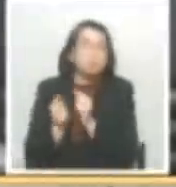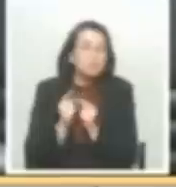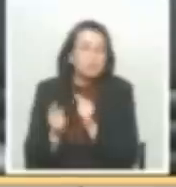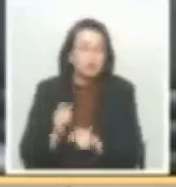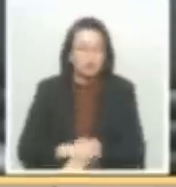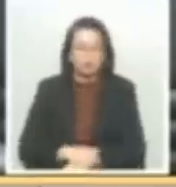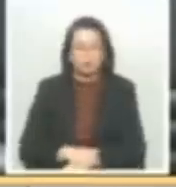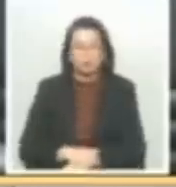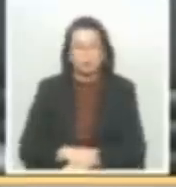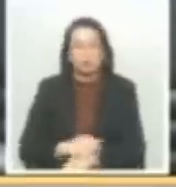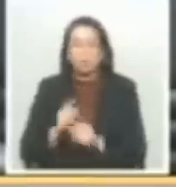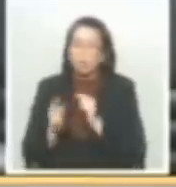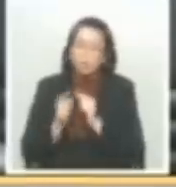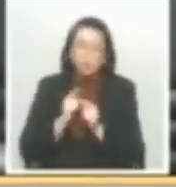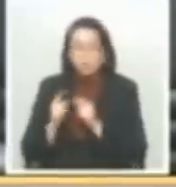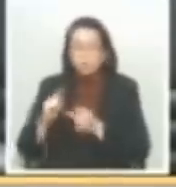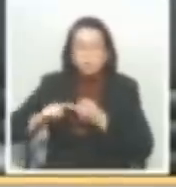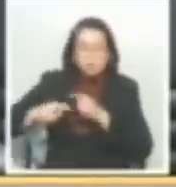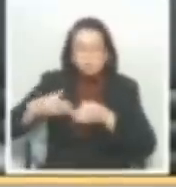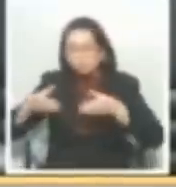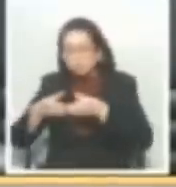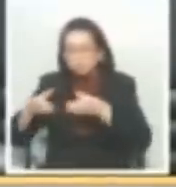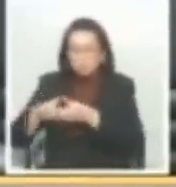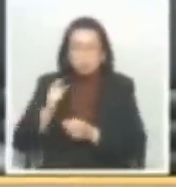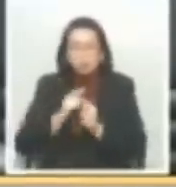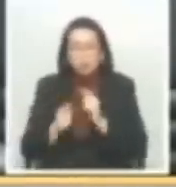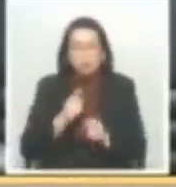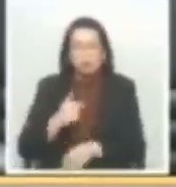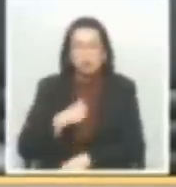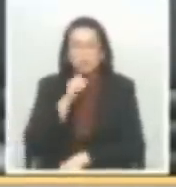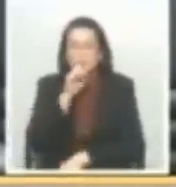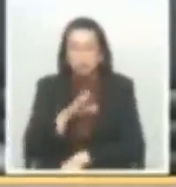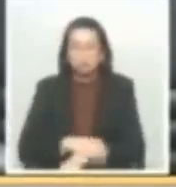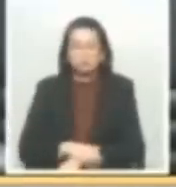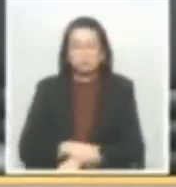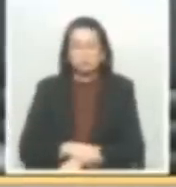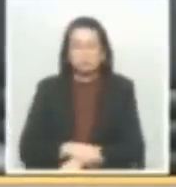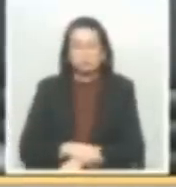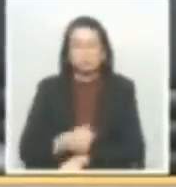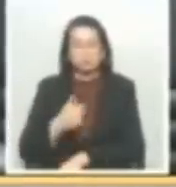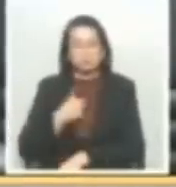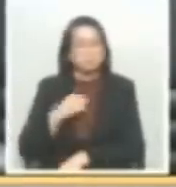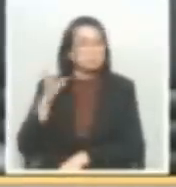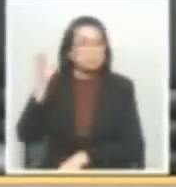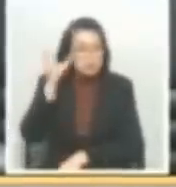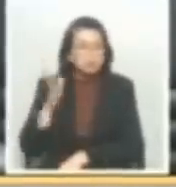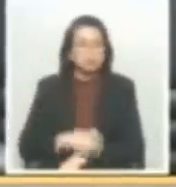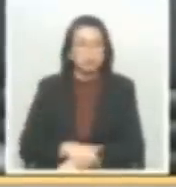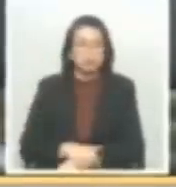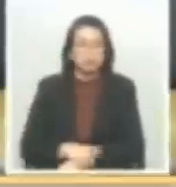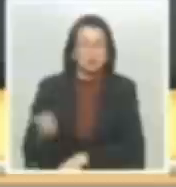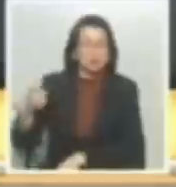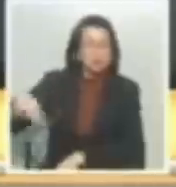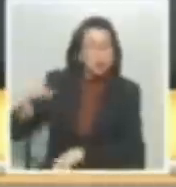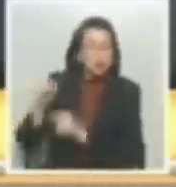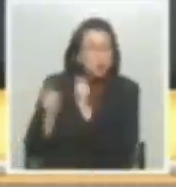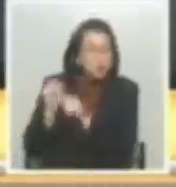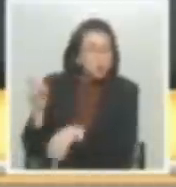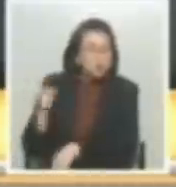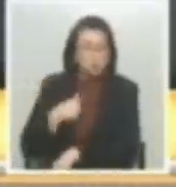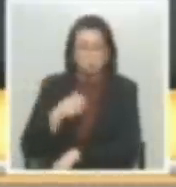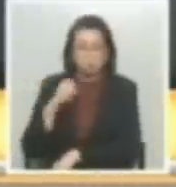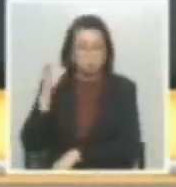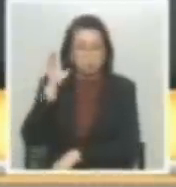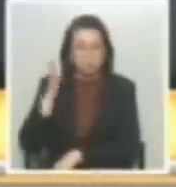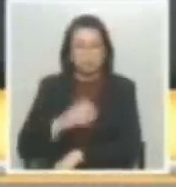ปรากฏว่าคุยไปคุยมาแต่เดี๋ยวที่ผมพูดไปท่านประธานฮะผมไม่เชื่อนะเขาพูดกันผมไ